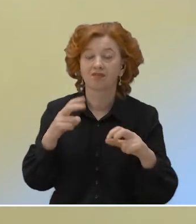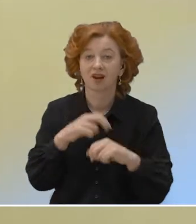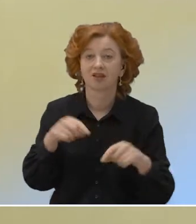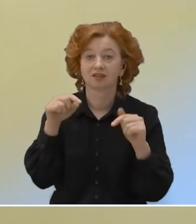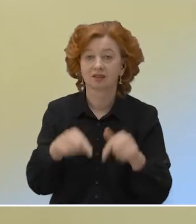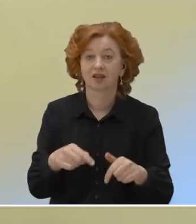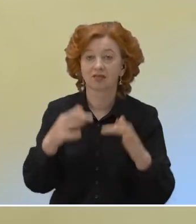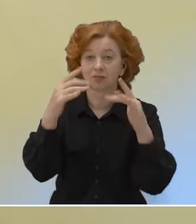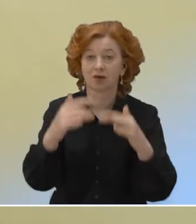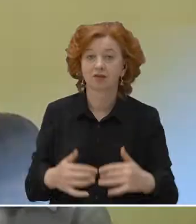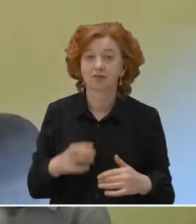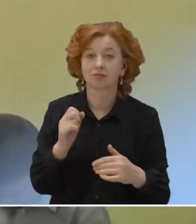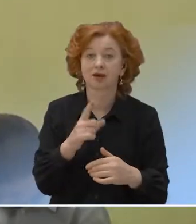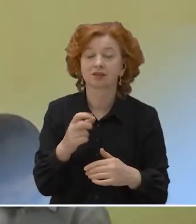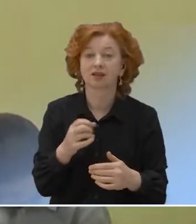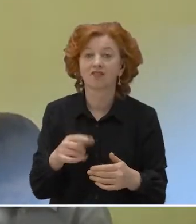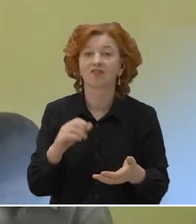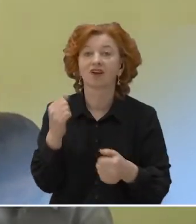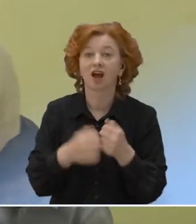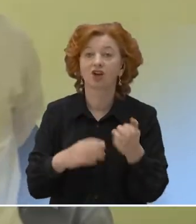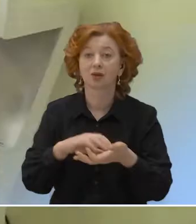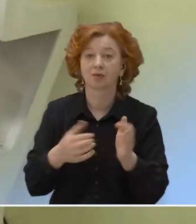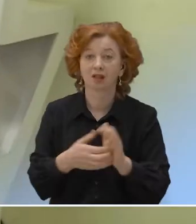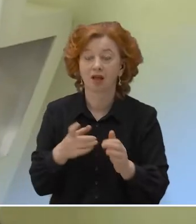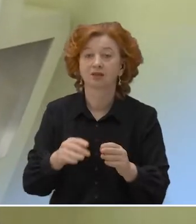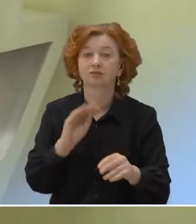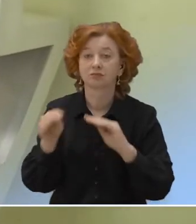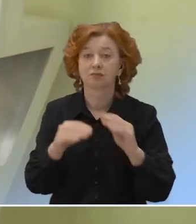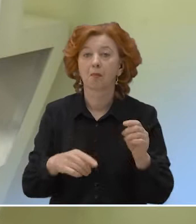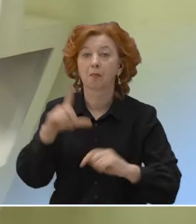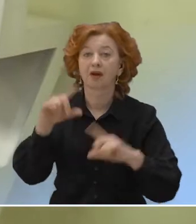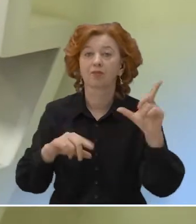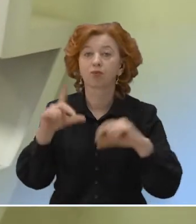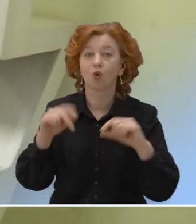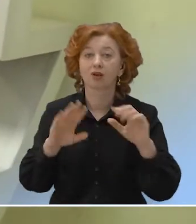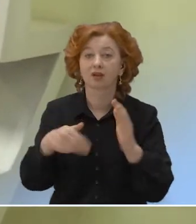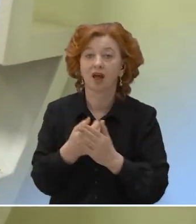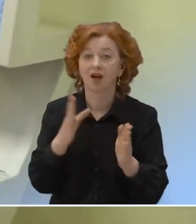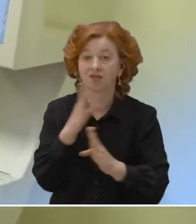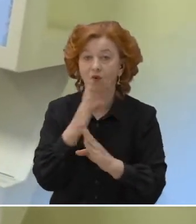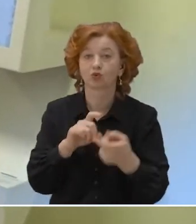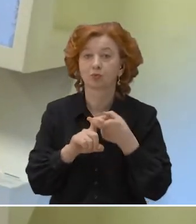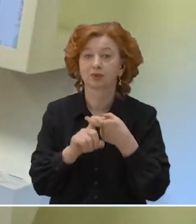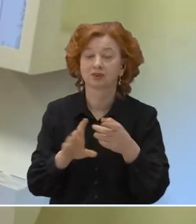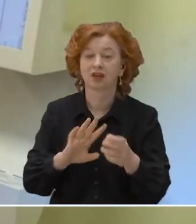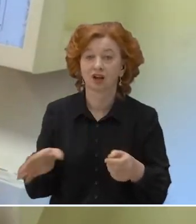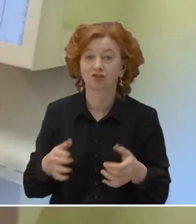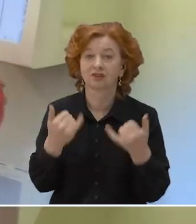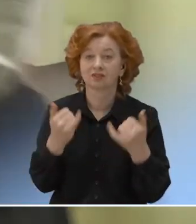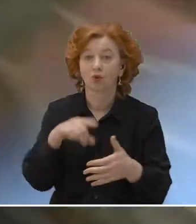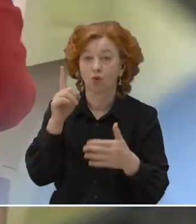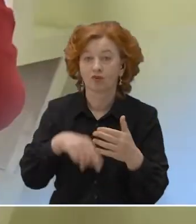проверяет, есть ли он в базе данных. По-прежнему в каждом классе установлены приборы и для обеззараживания воздуха. Поэтому